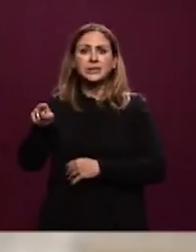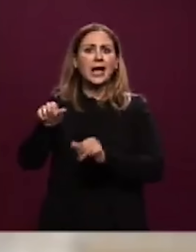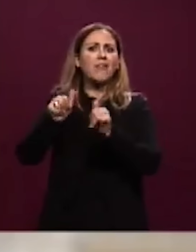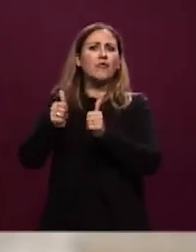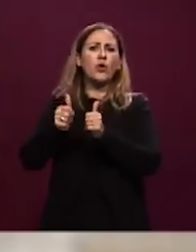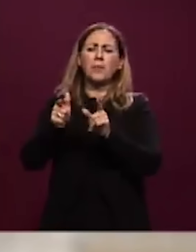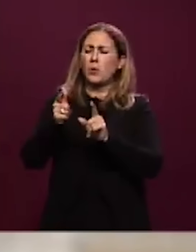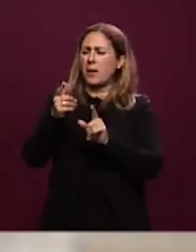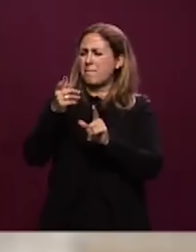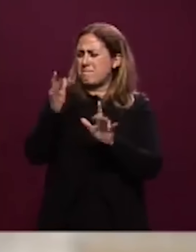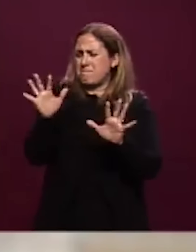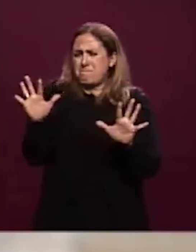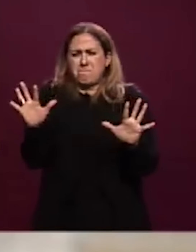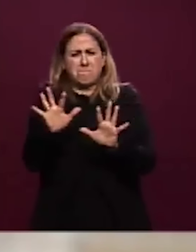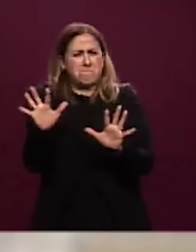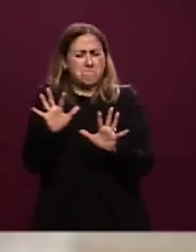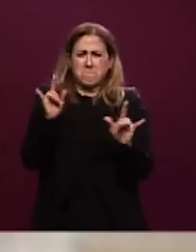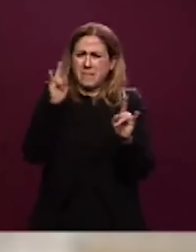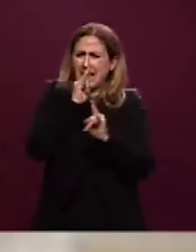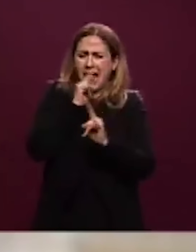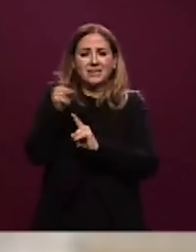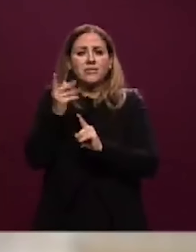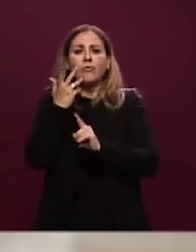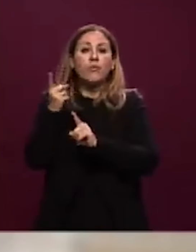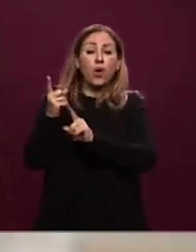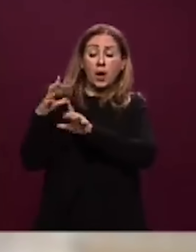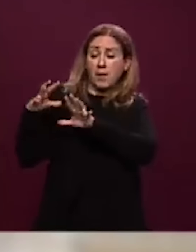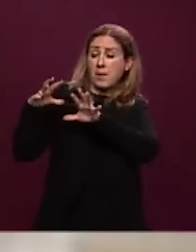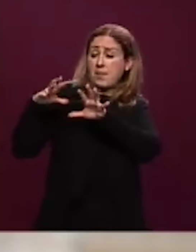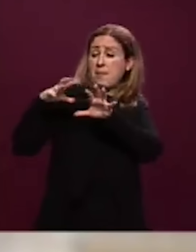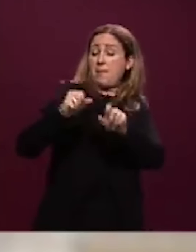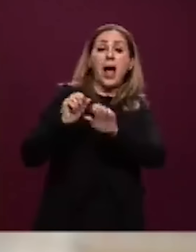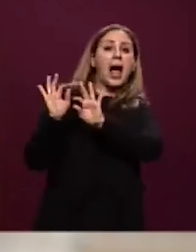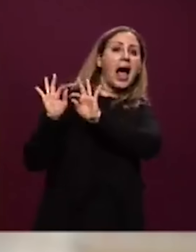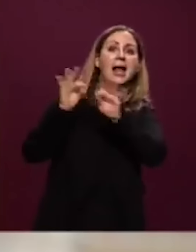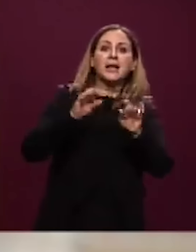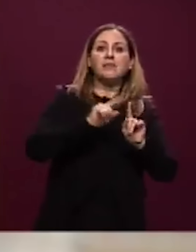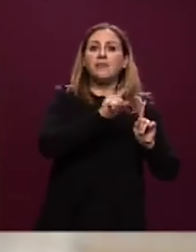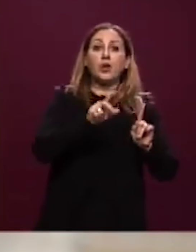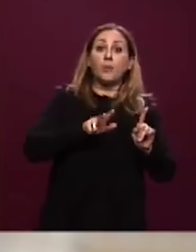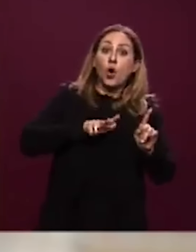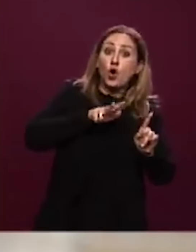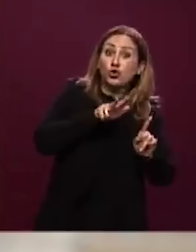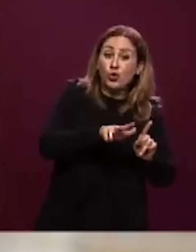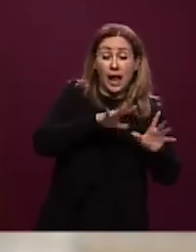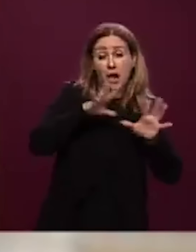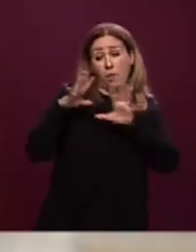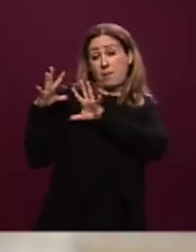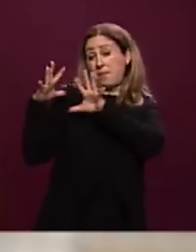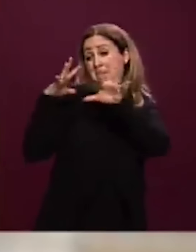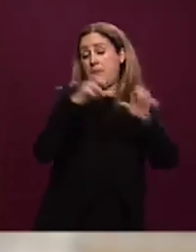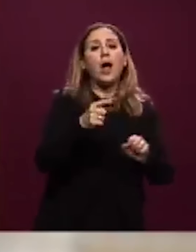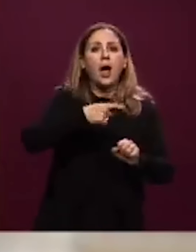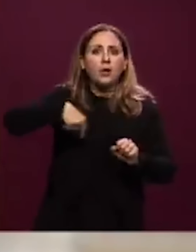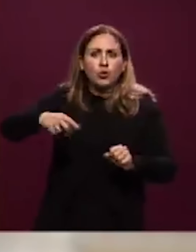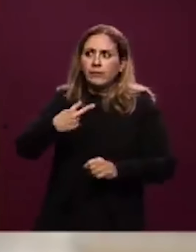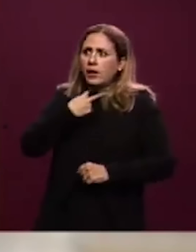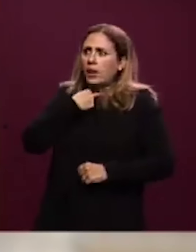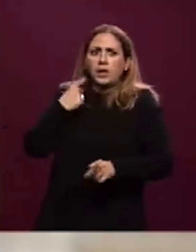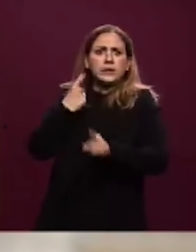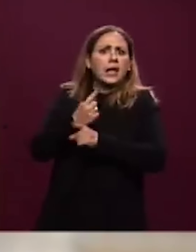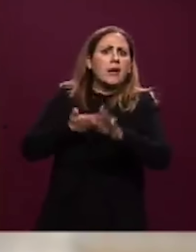distruggere tutta Europa e arrivare fino in Portogallo, allora prendiamo e partiamo tutti insieme a difendere il fronte. Non